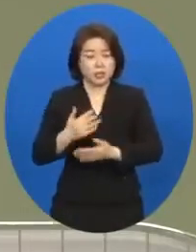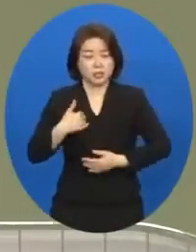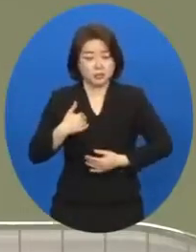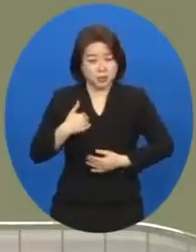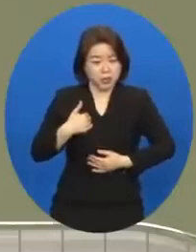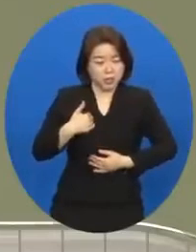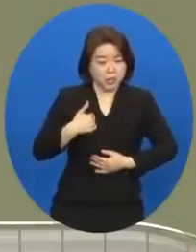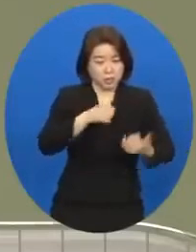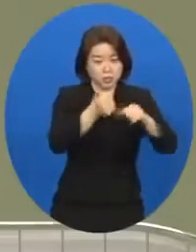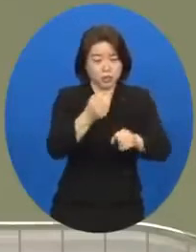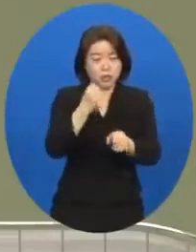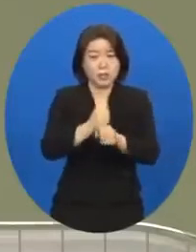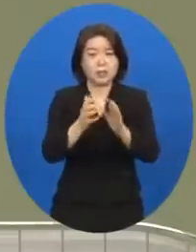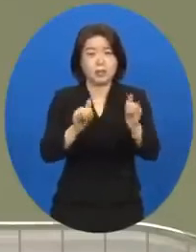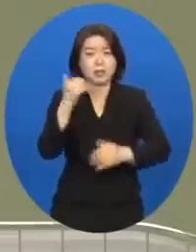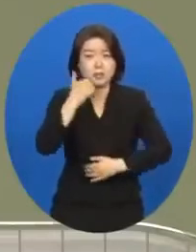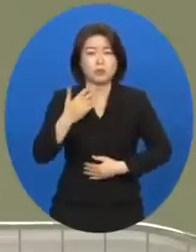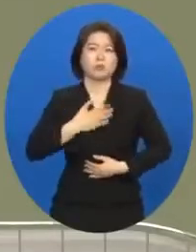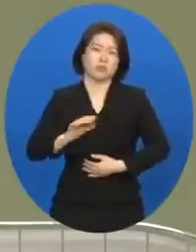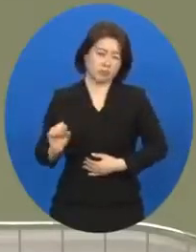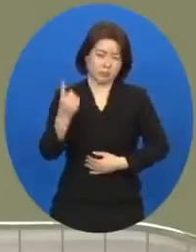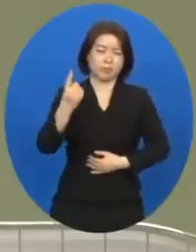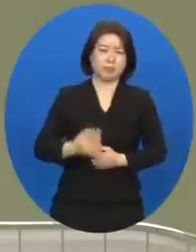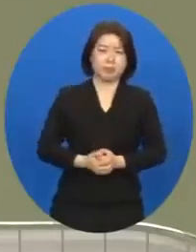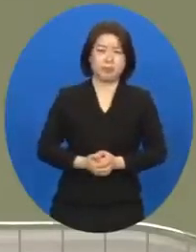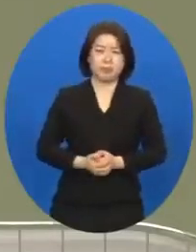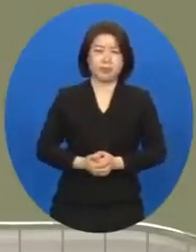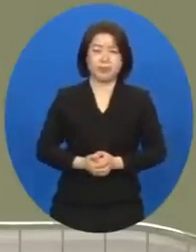죽게 만든 장본인이에요. 그렇다면